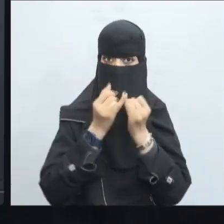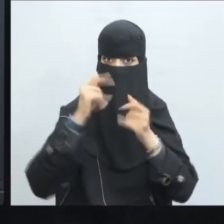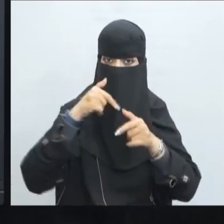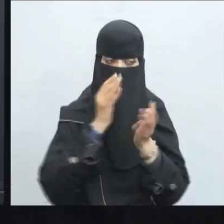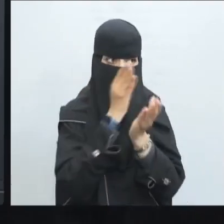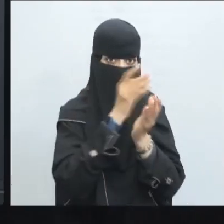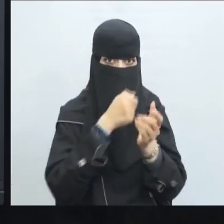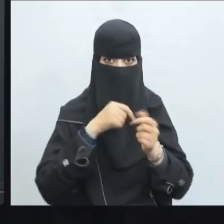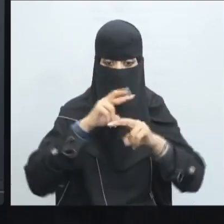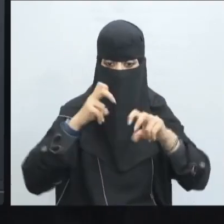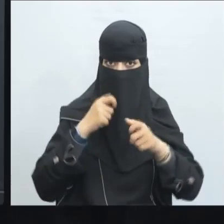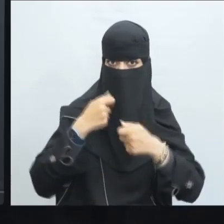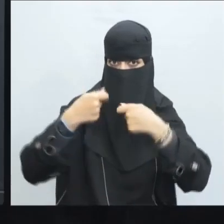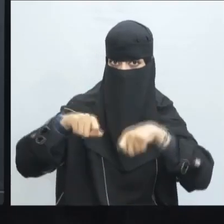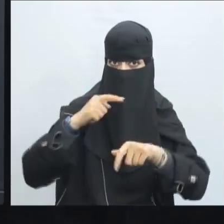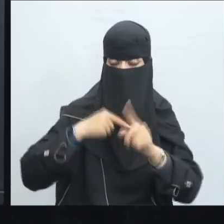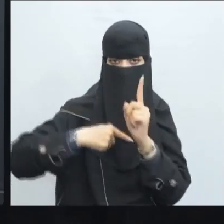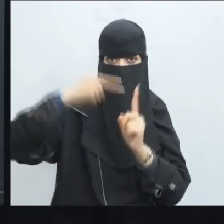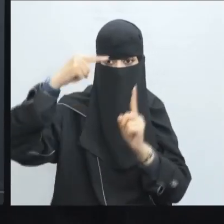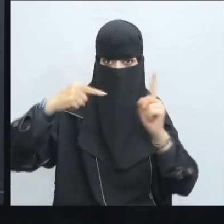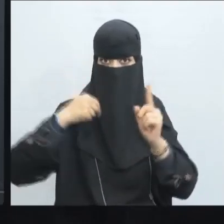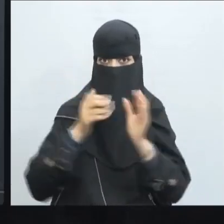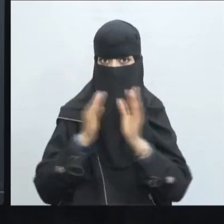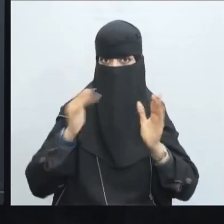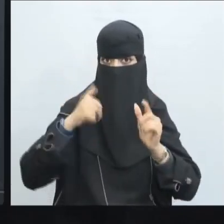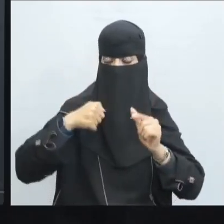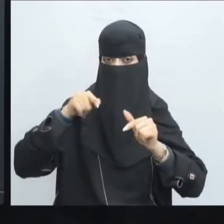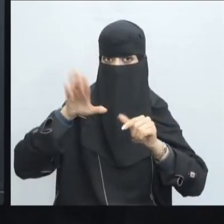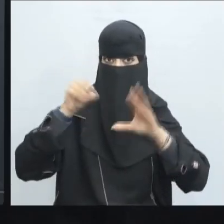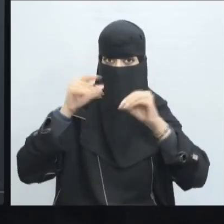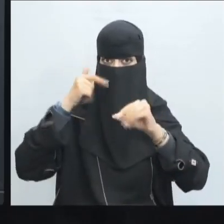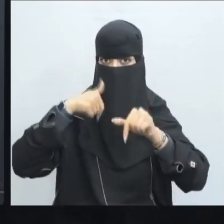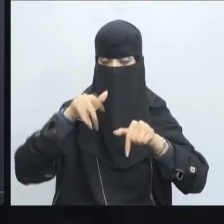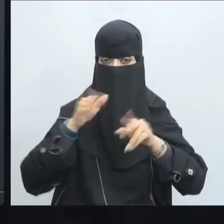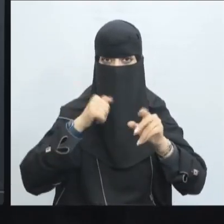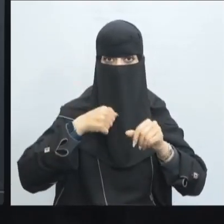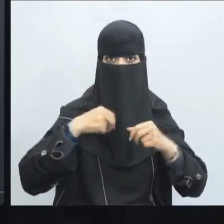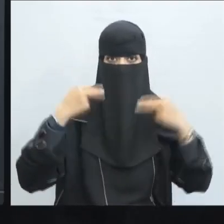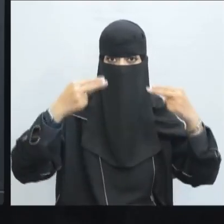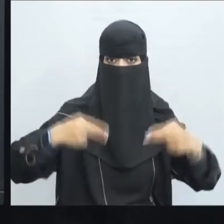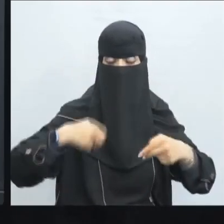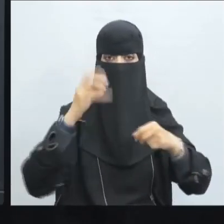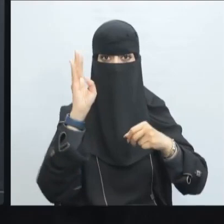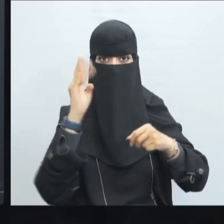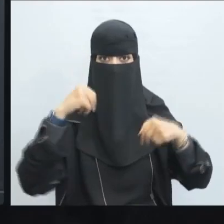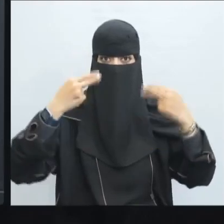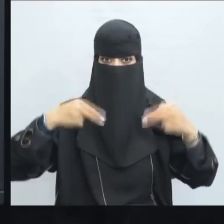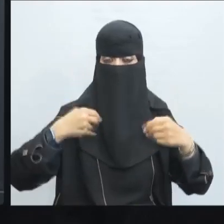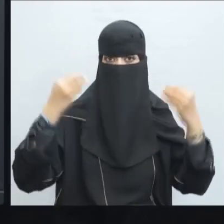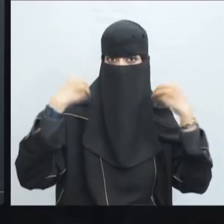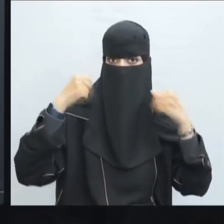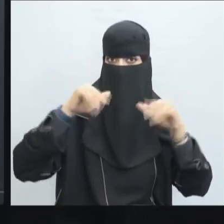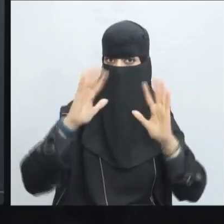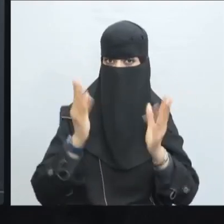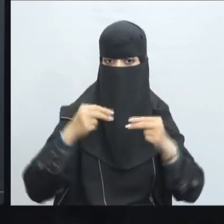الربح خصوصا فيما يتعلق في قياس حجم السوق باي فعاليه مثلا فعاليات الزفاف او فعاليات الرياضيه او الثقافيه او اي